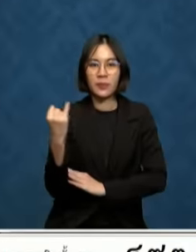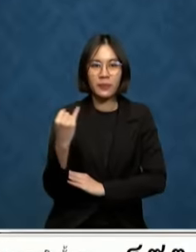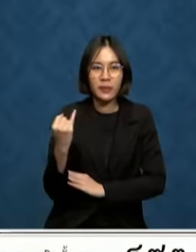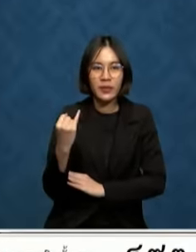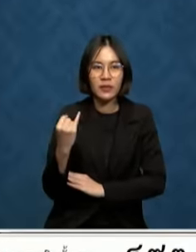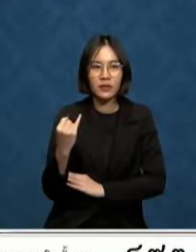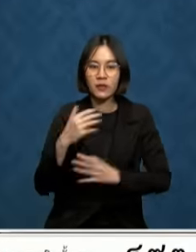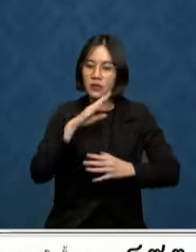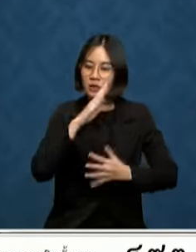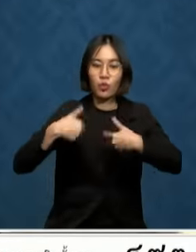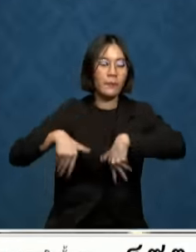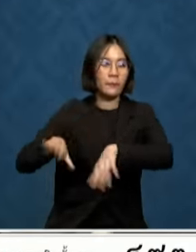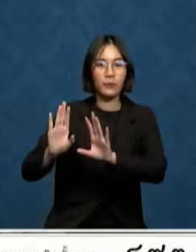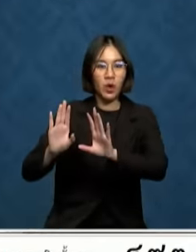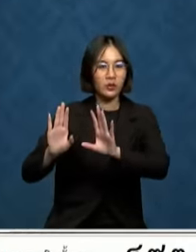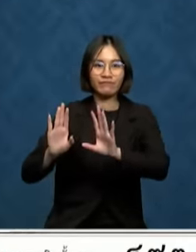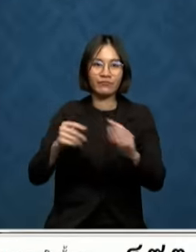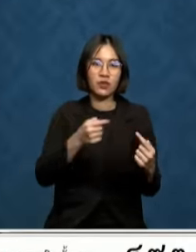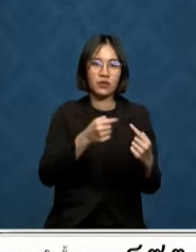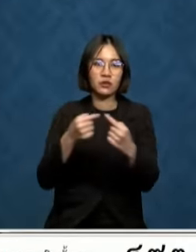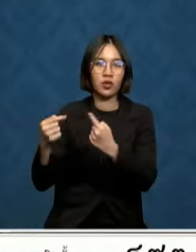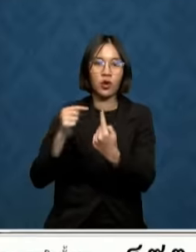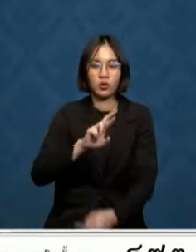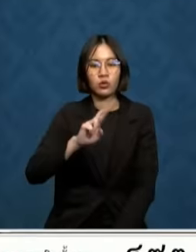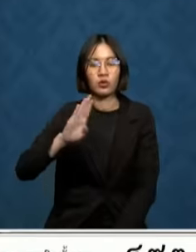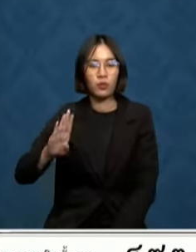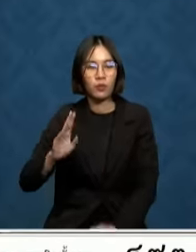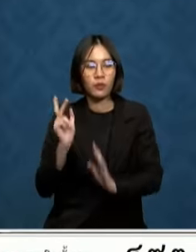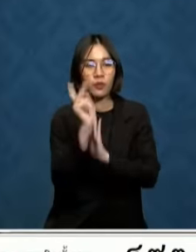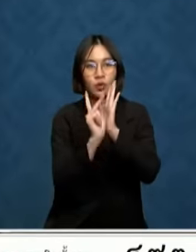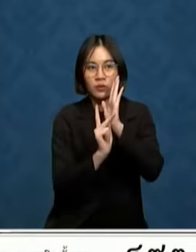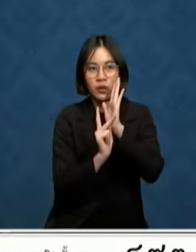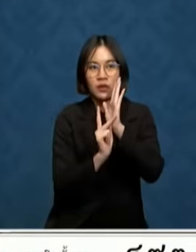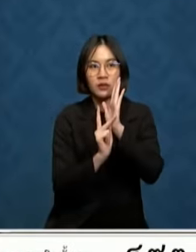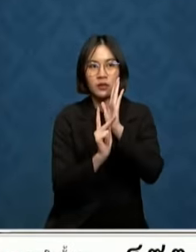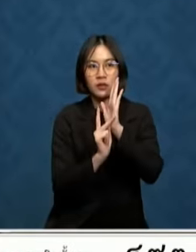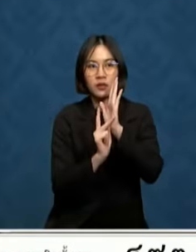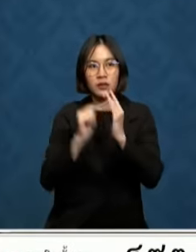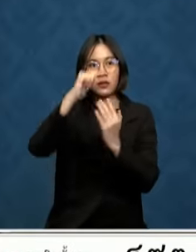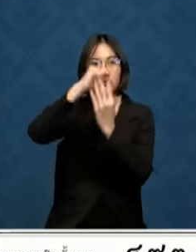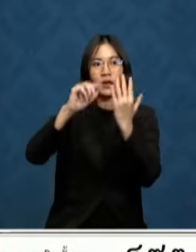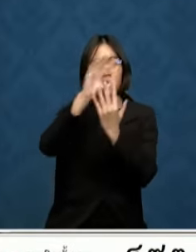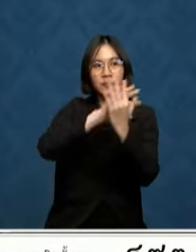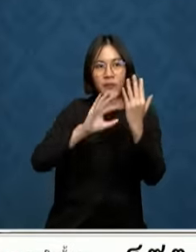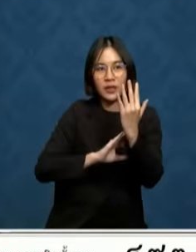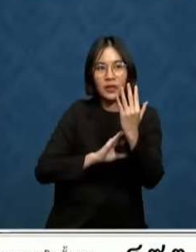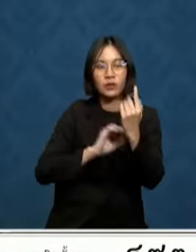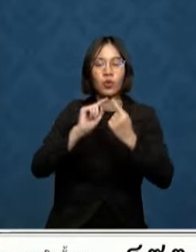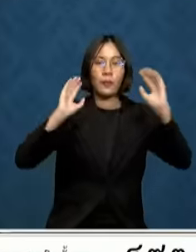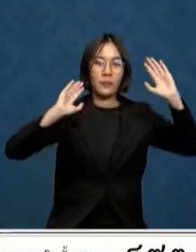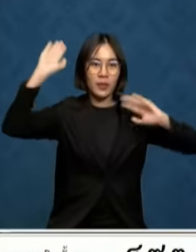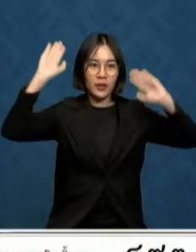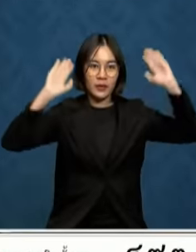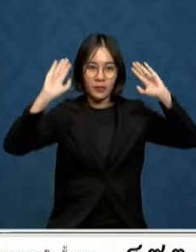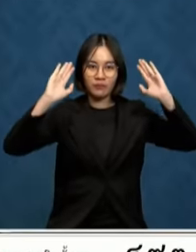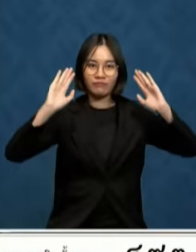ี่เราจะปล่อยเอาไ้ต่อไปในระบบของกฎหมายของประเทศ ที่เป็ประชาทิป